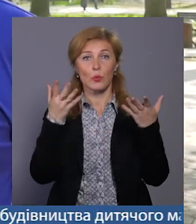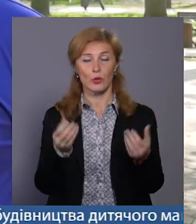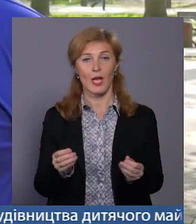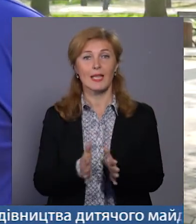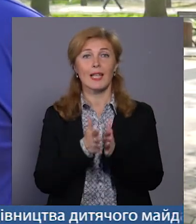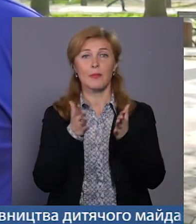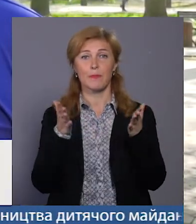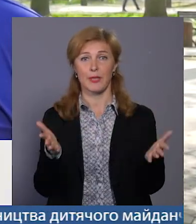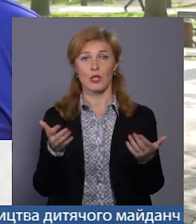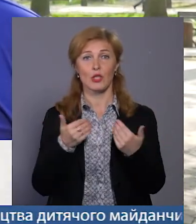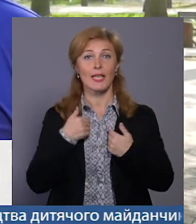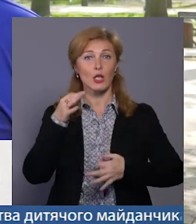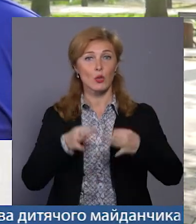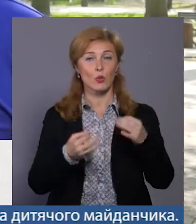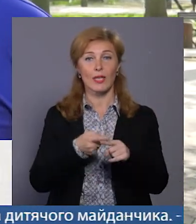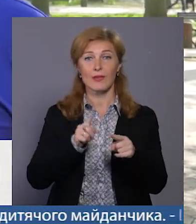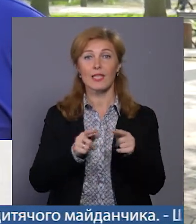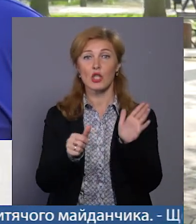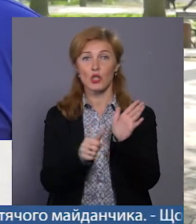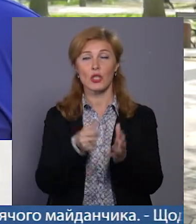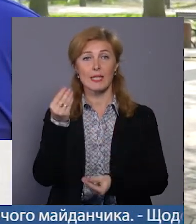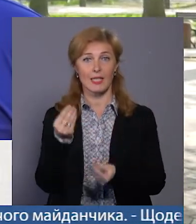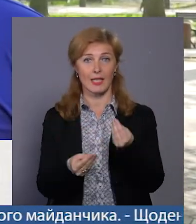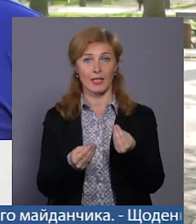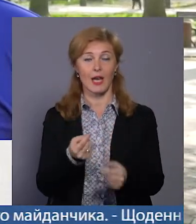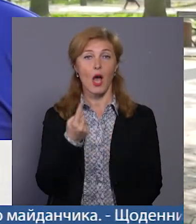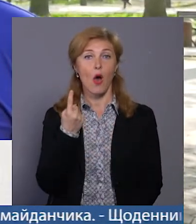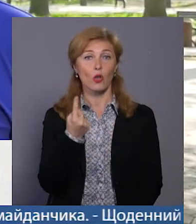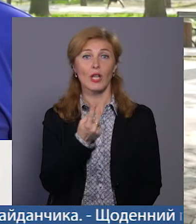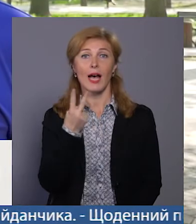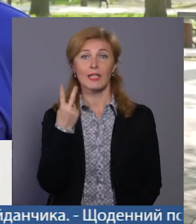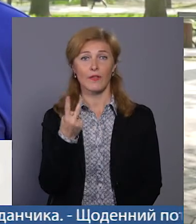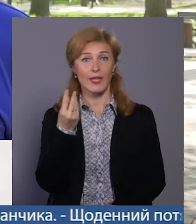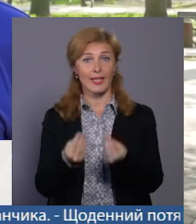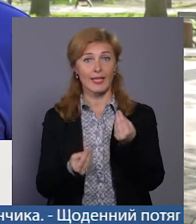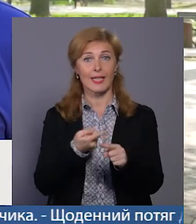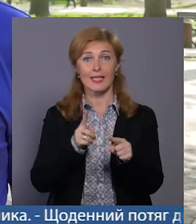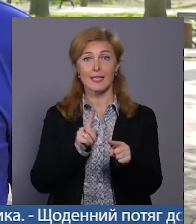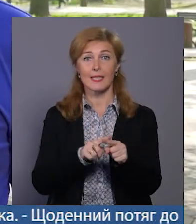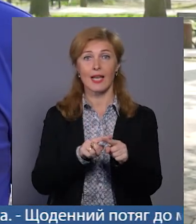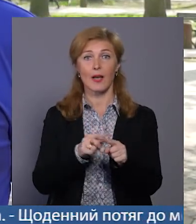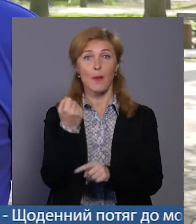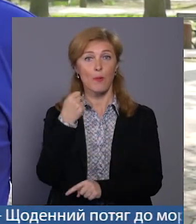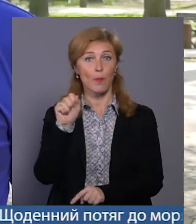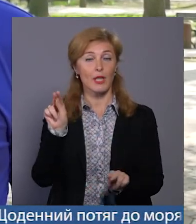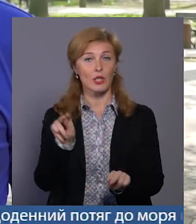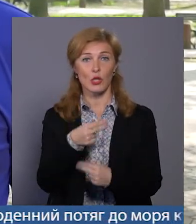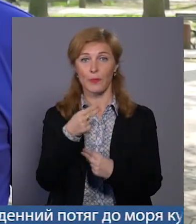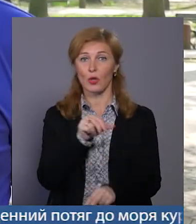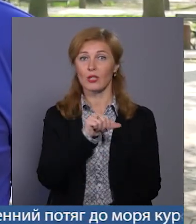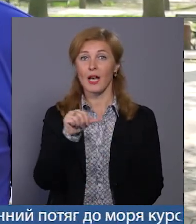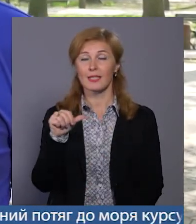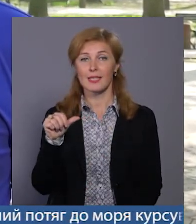найбільше я судив, це 6 ігор. Дві ігри – це побили чемпіонат